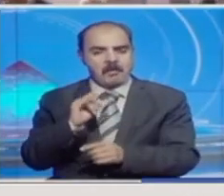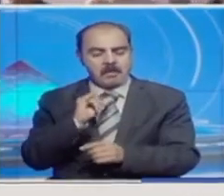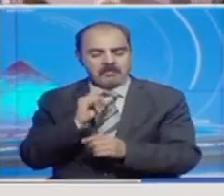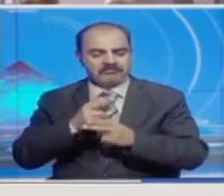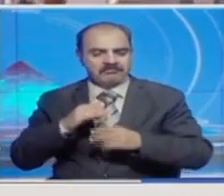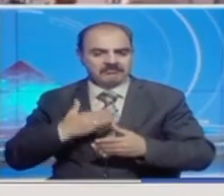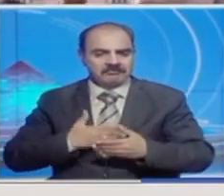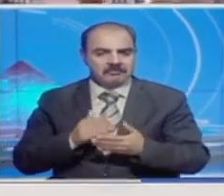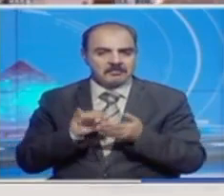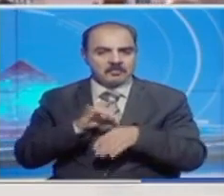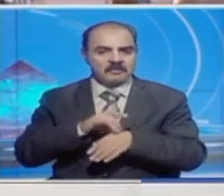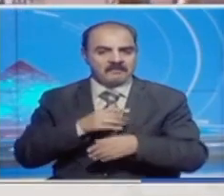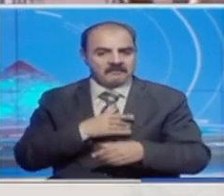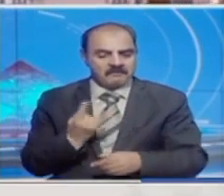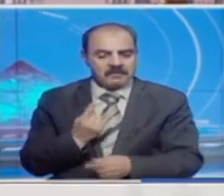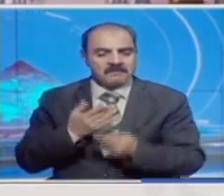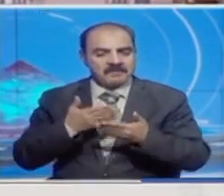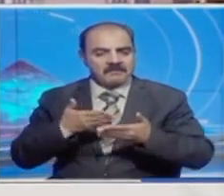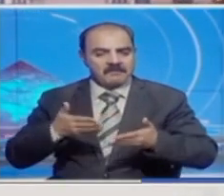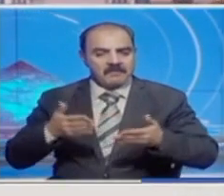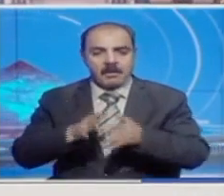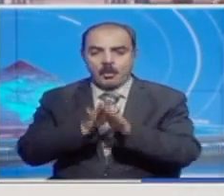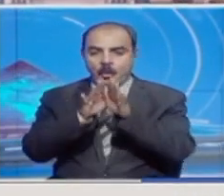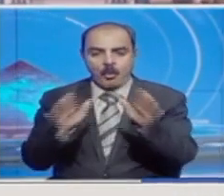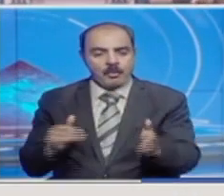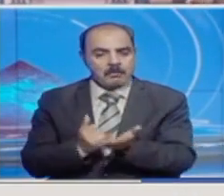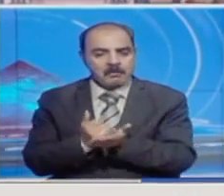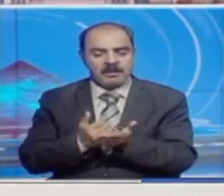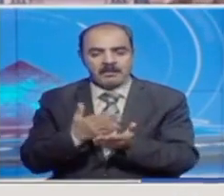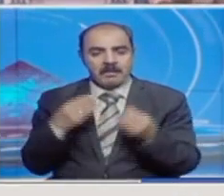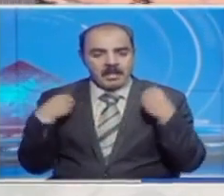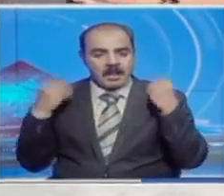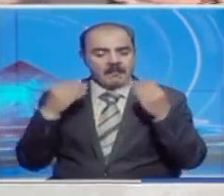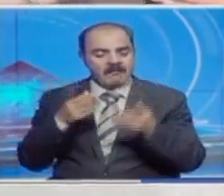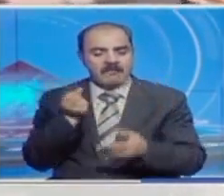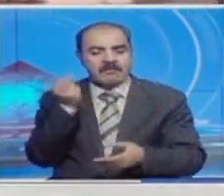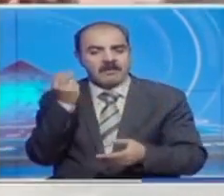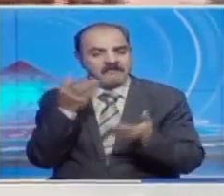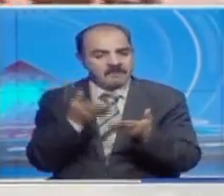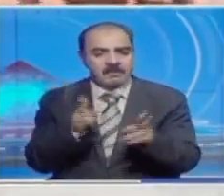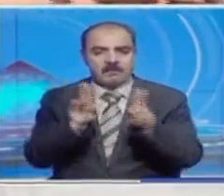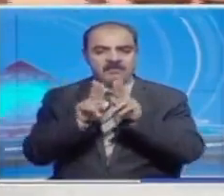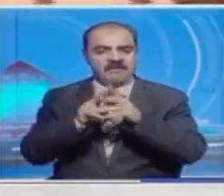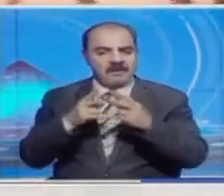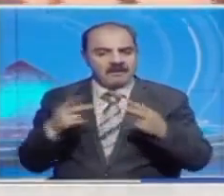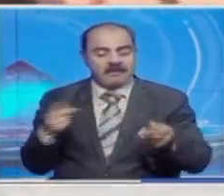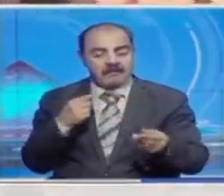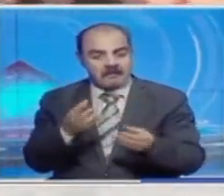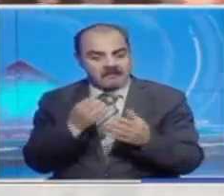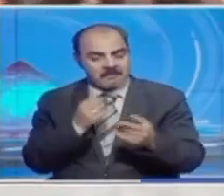وخدمات طبية وأمنية وغيرها، بالإضافة إلى الرياضية والثقافية التي تساعد في اكتشاف